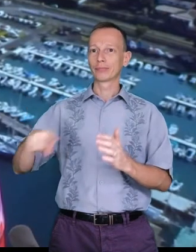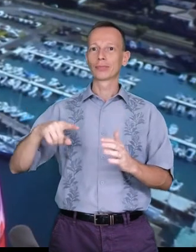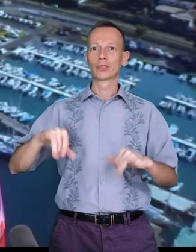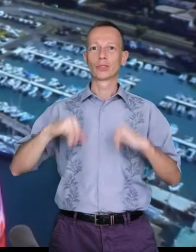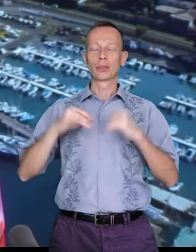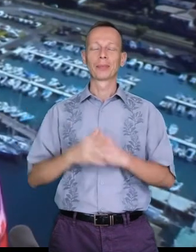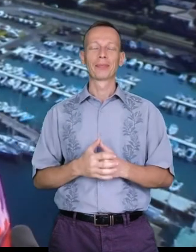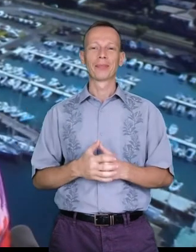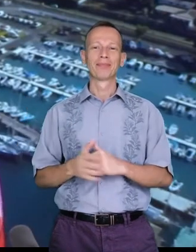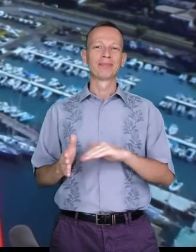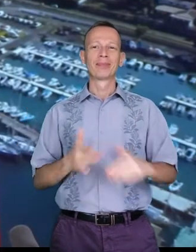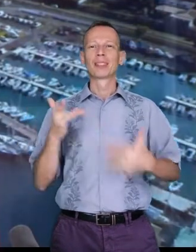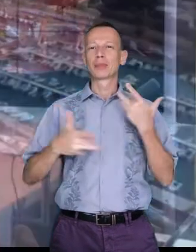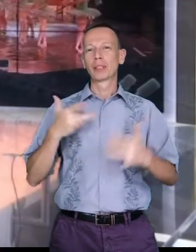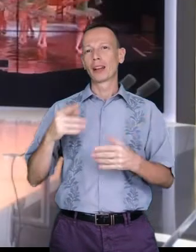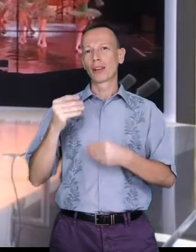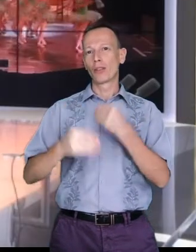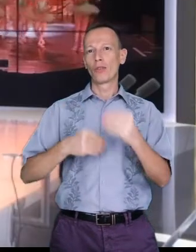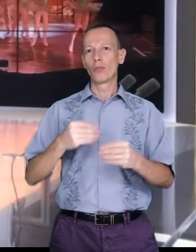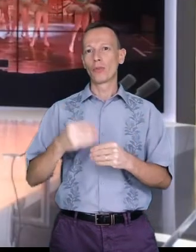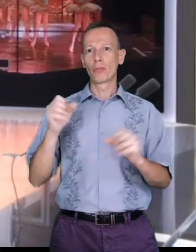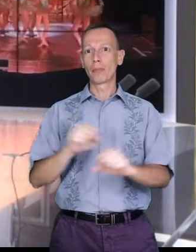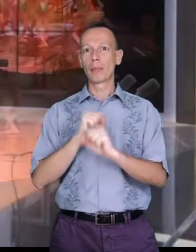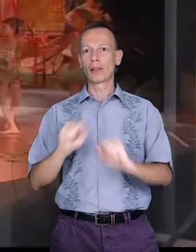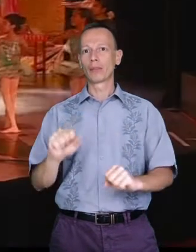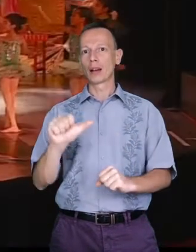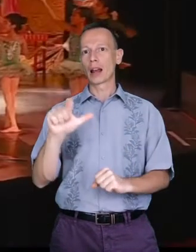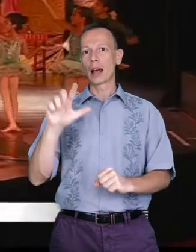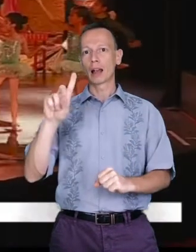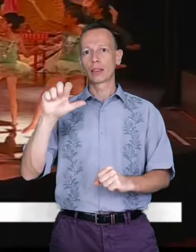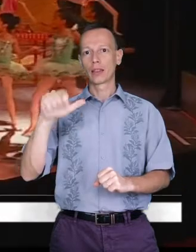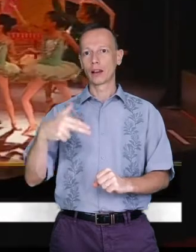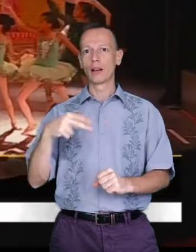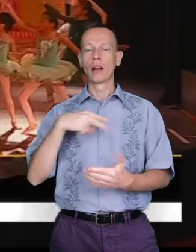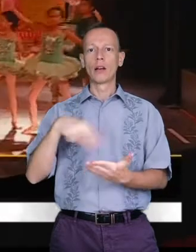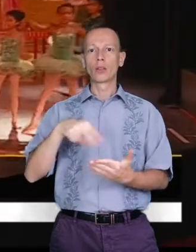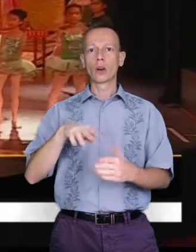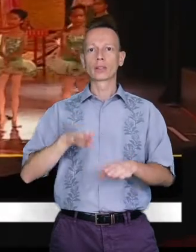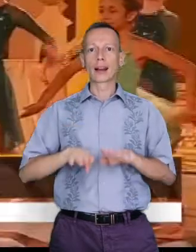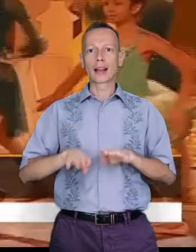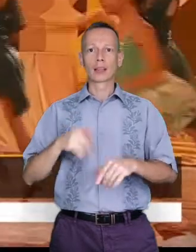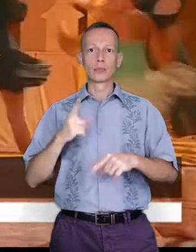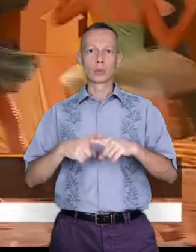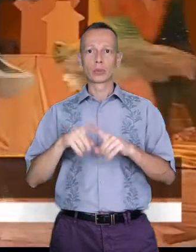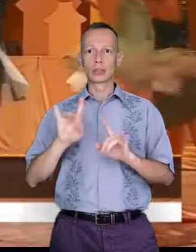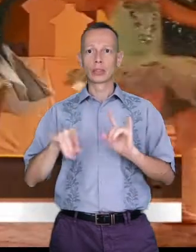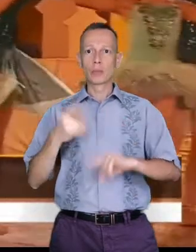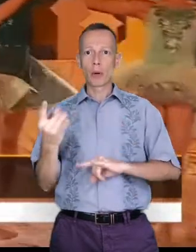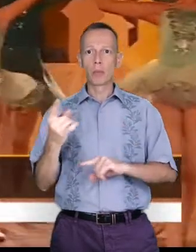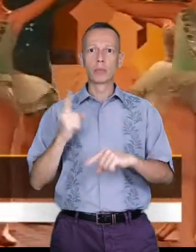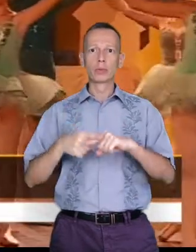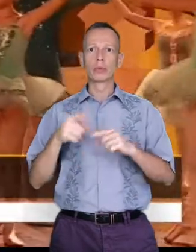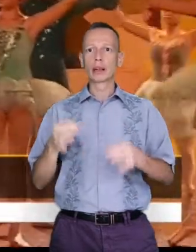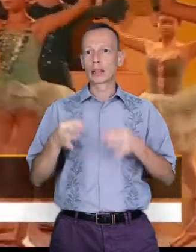Le monde merveilleux d'Aladin, interprété par les danseuses et danseurs de Annie Fein. Claquettes, hip-hop, classique,